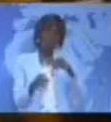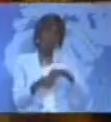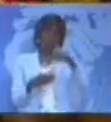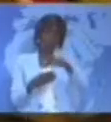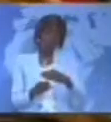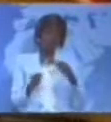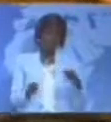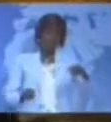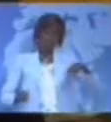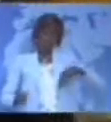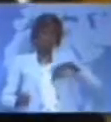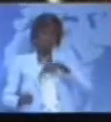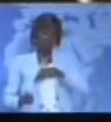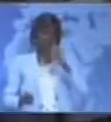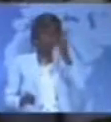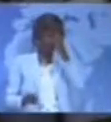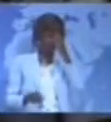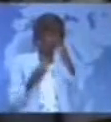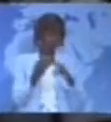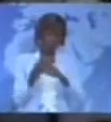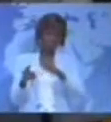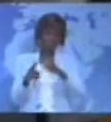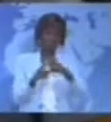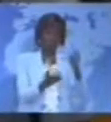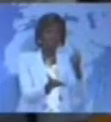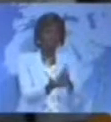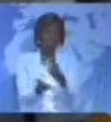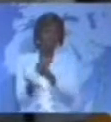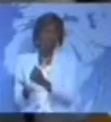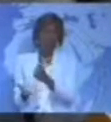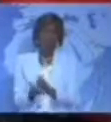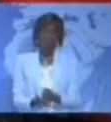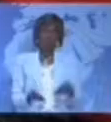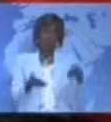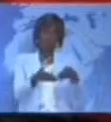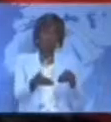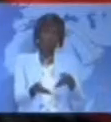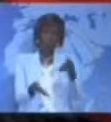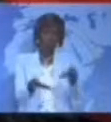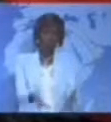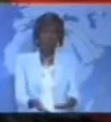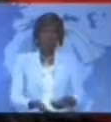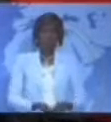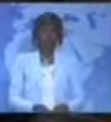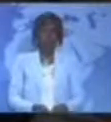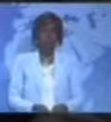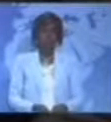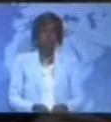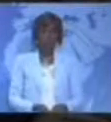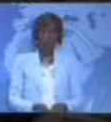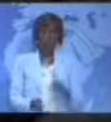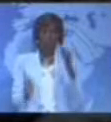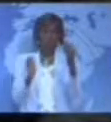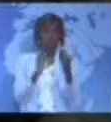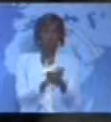du gouvernement, présidents d'institutions et représentants du corps diplomatique ont pris part à cette cérémonie solennelle. En présence